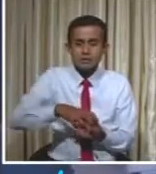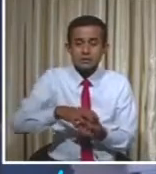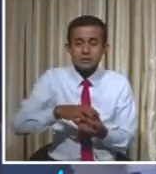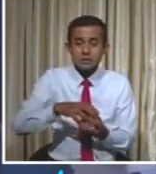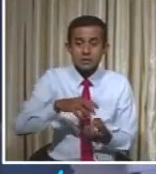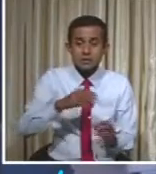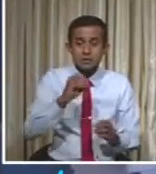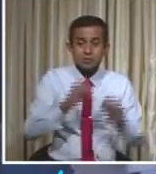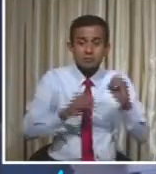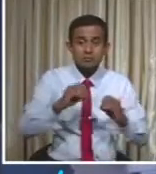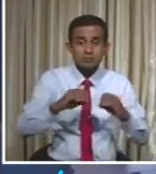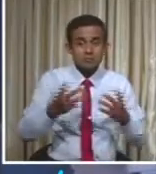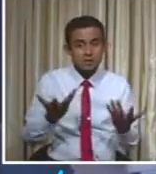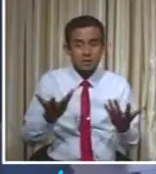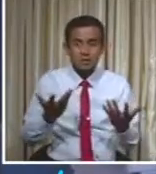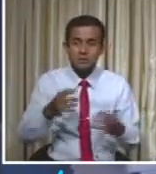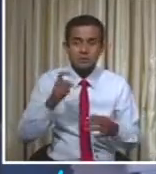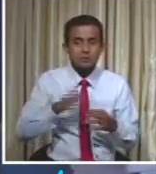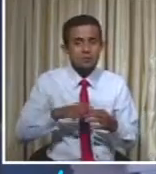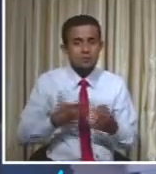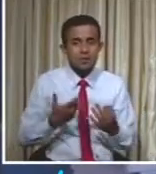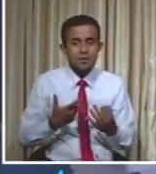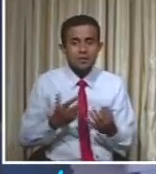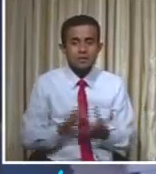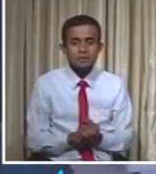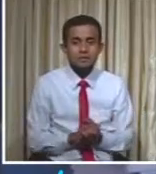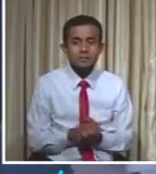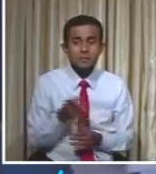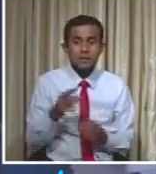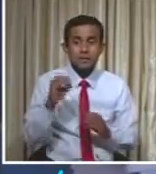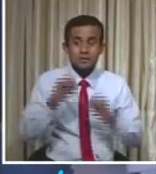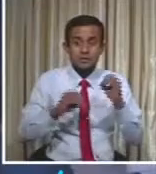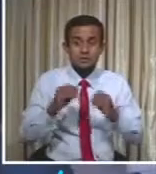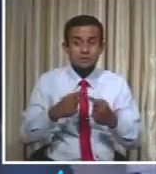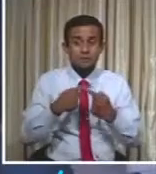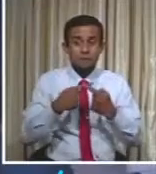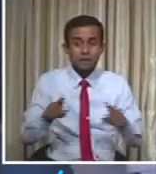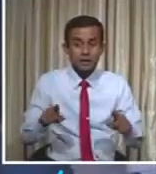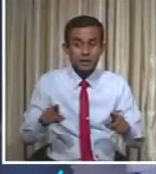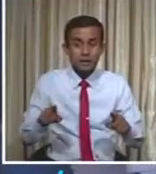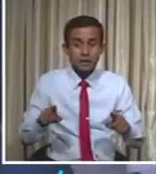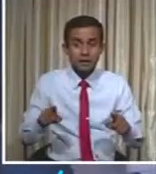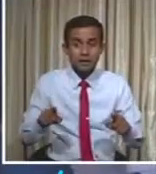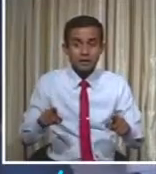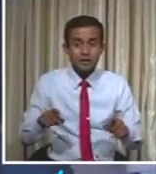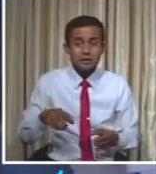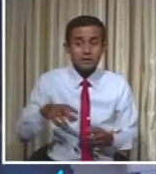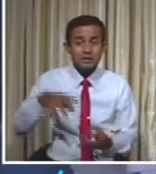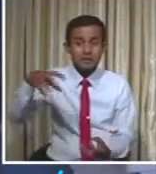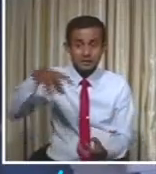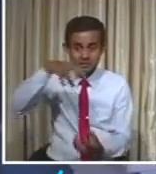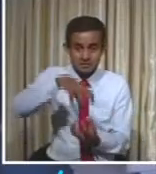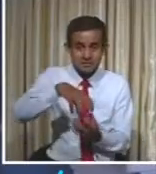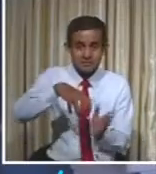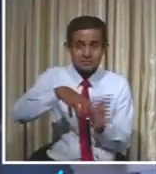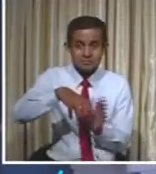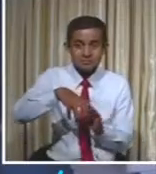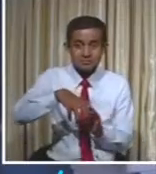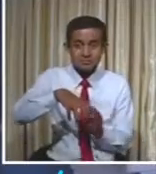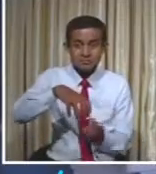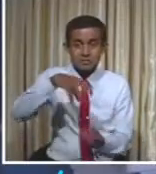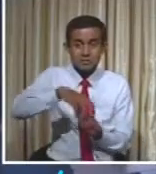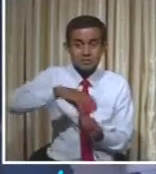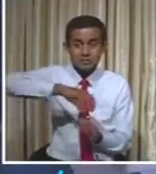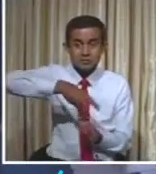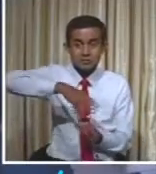කරන්නේ නැති කාලයකදී මේක ප්‍රශ්නයක් උනේ නැහැ. හැබැයි සංයුතිය වෙනස් කරාම ඒ තියෙන රෙගියුලේටරය, ඒ තියෙන වොෂර්